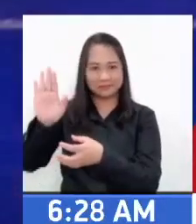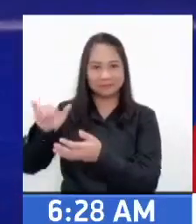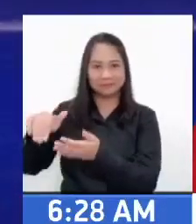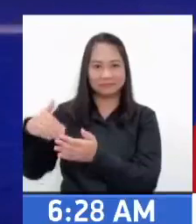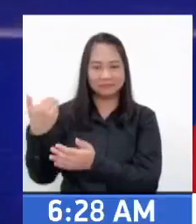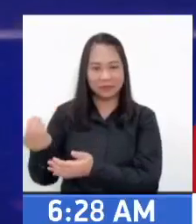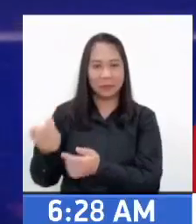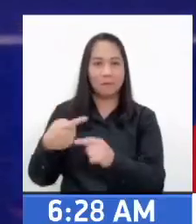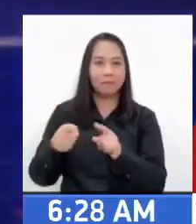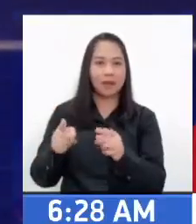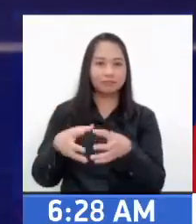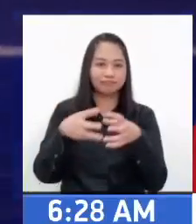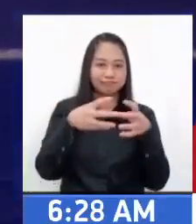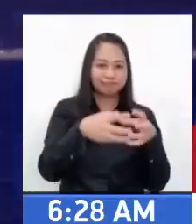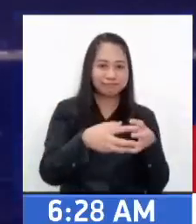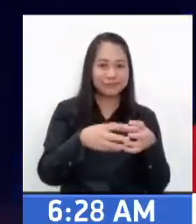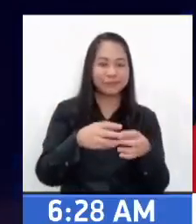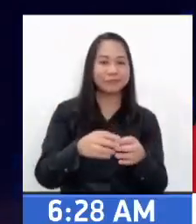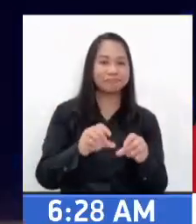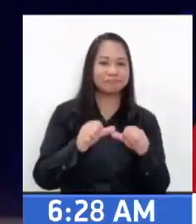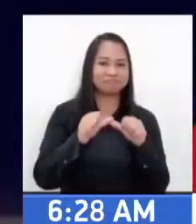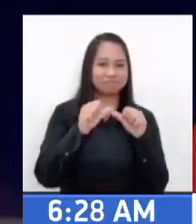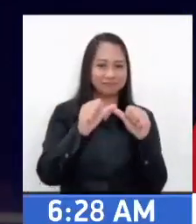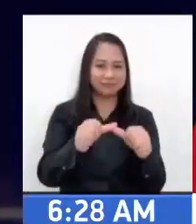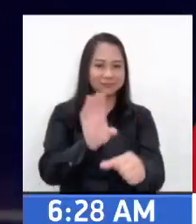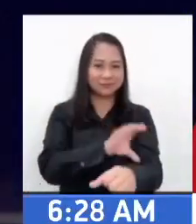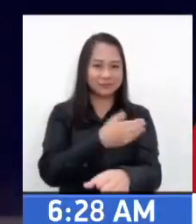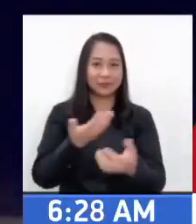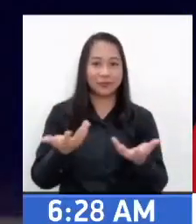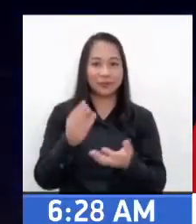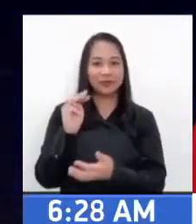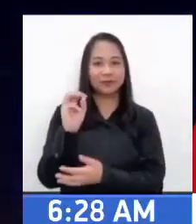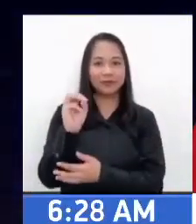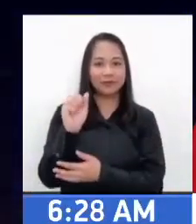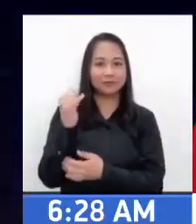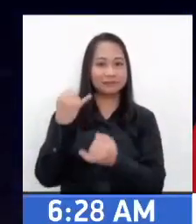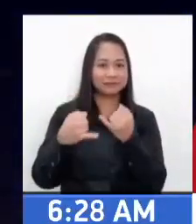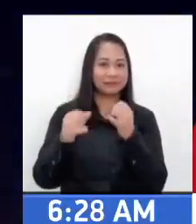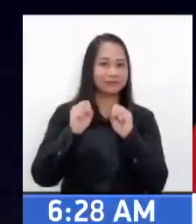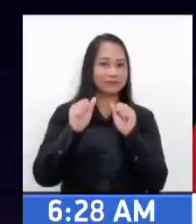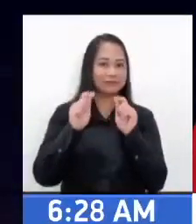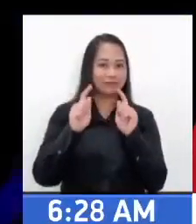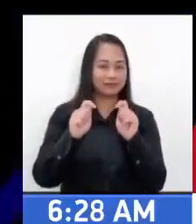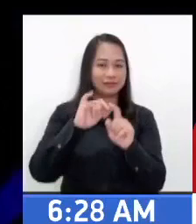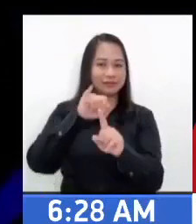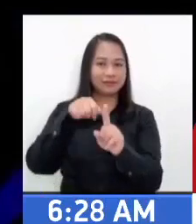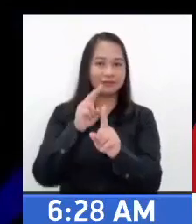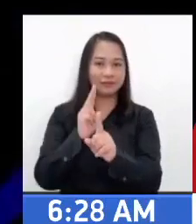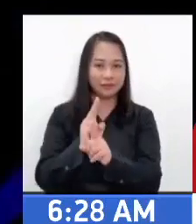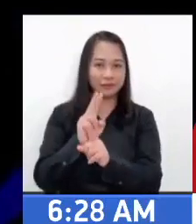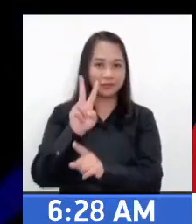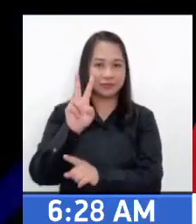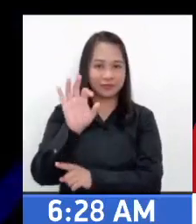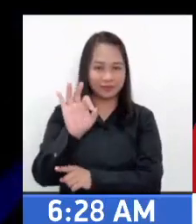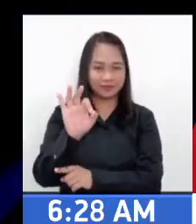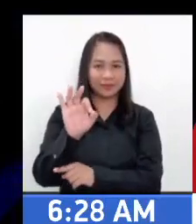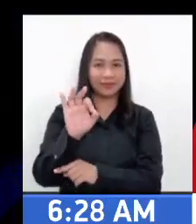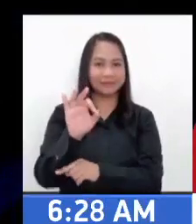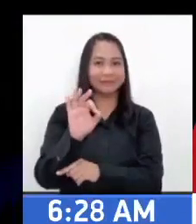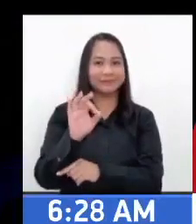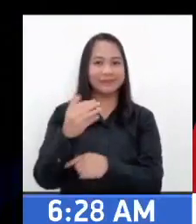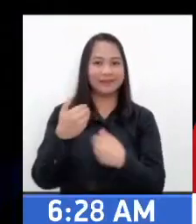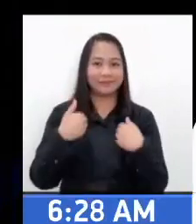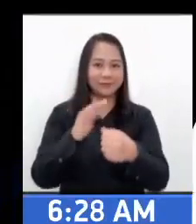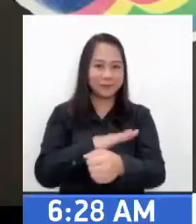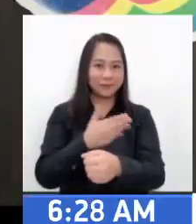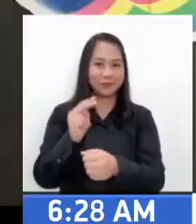Mall of Asia Arena nitong Sabado. June 29 nang i-release nila ang comeback single at MV na Don't